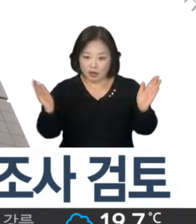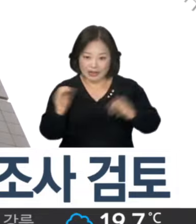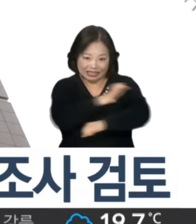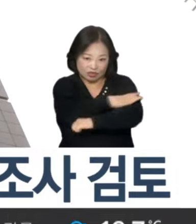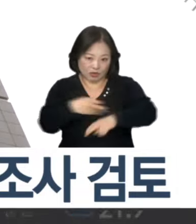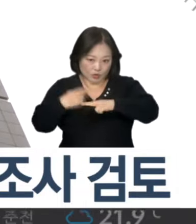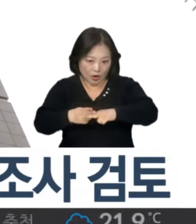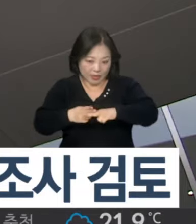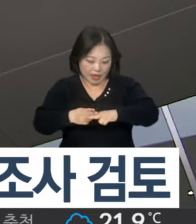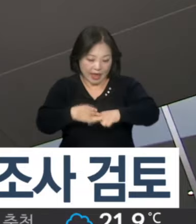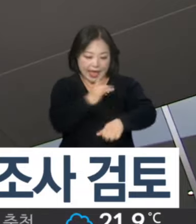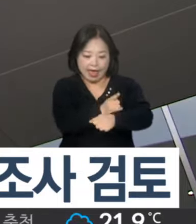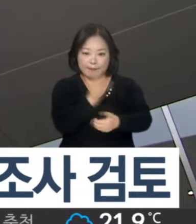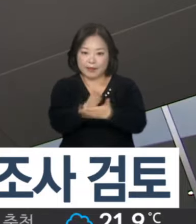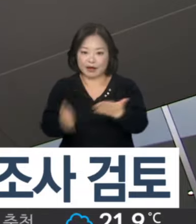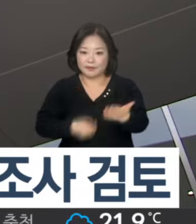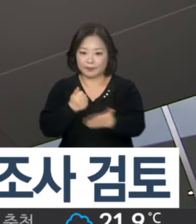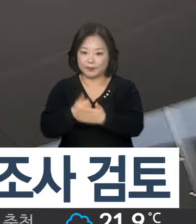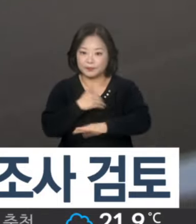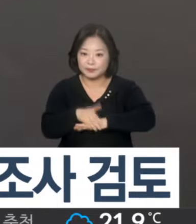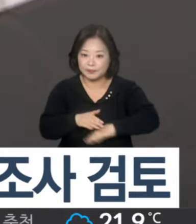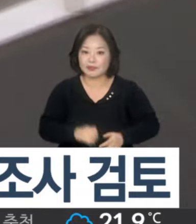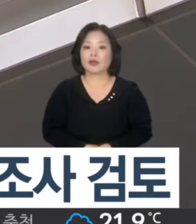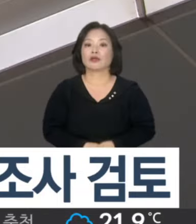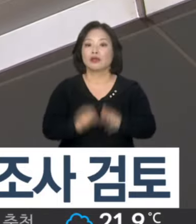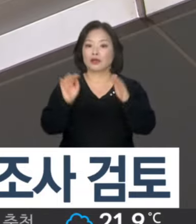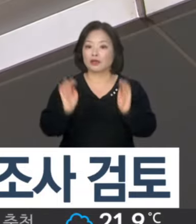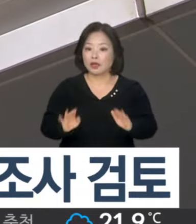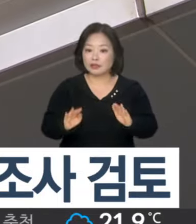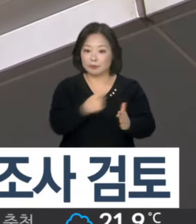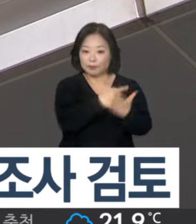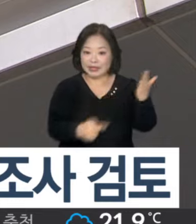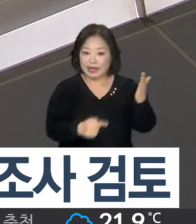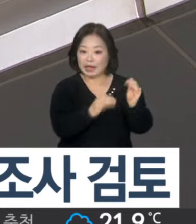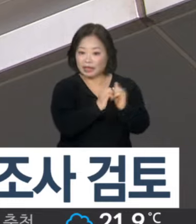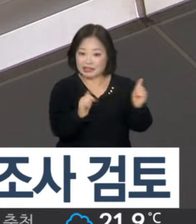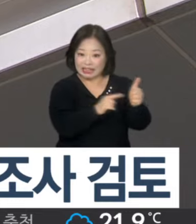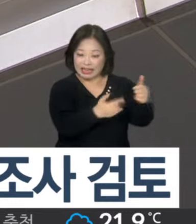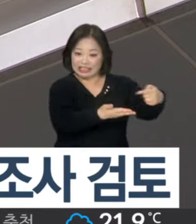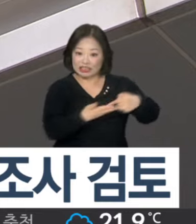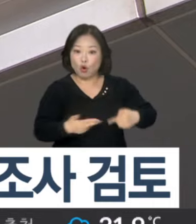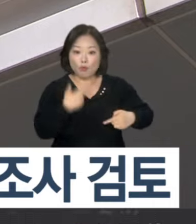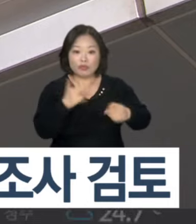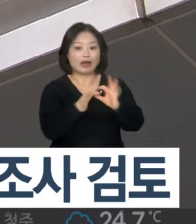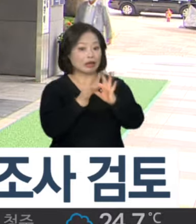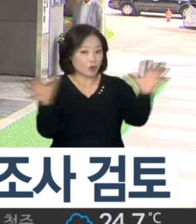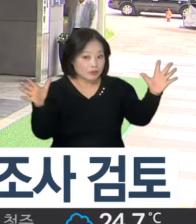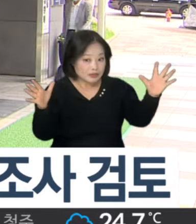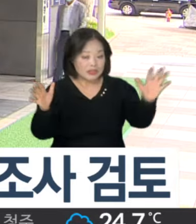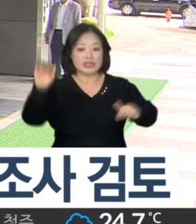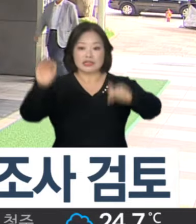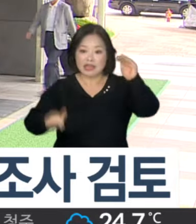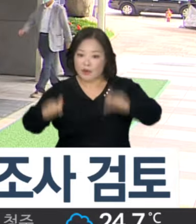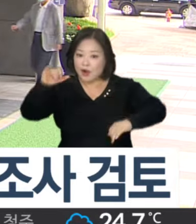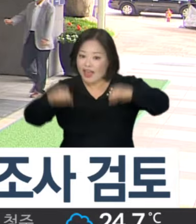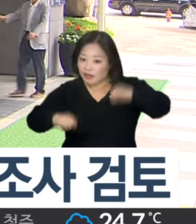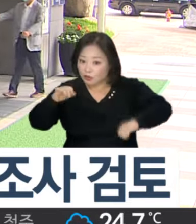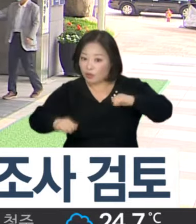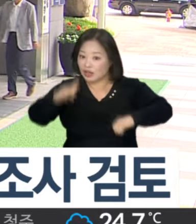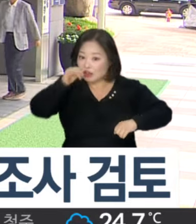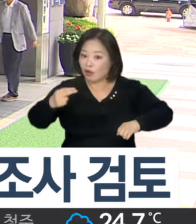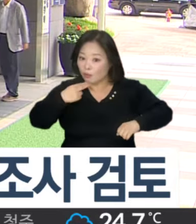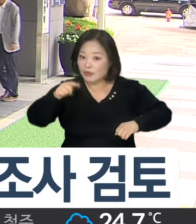개시 여부를 결정할 예정이라고 밝혔습니다 인권위는 피해자의 진정이 없어도 인권 치매나 차별 행위가 있었다고